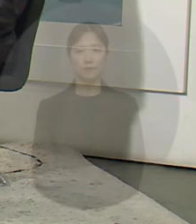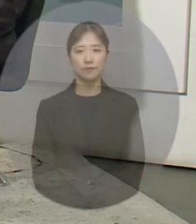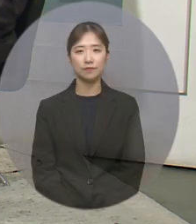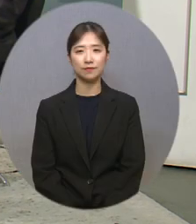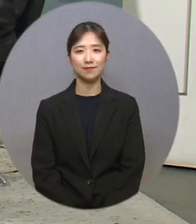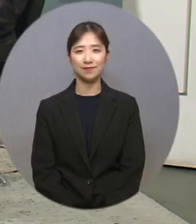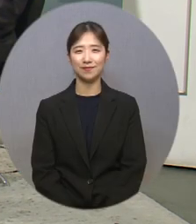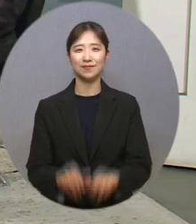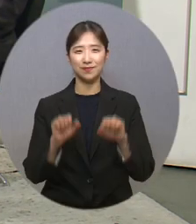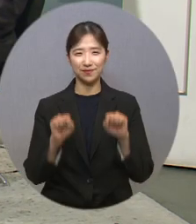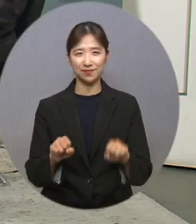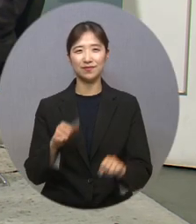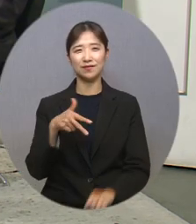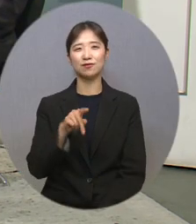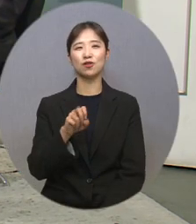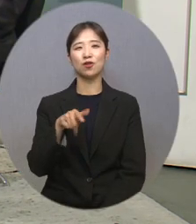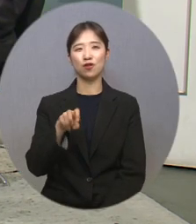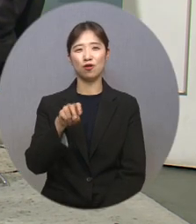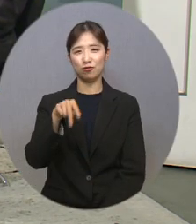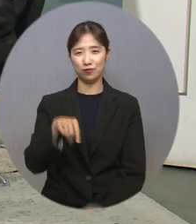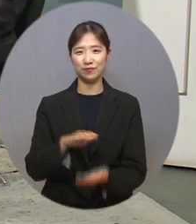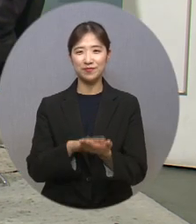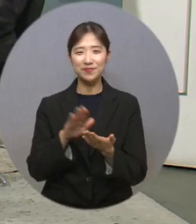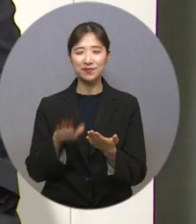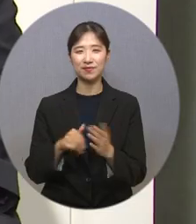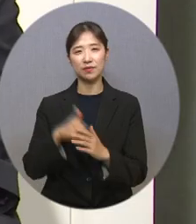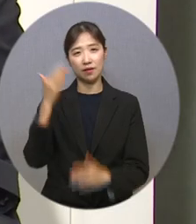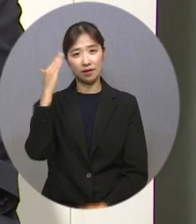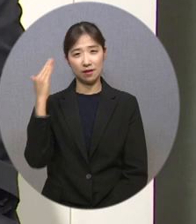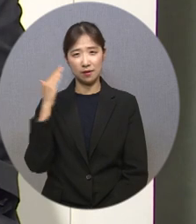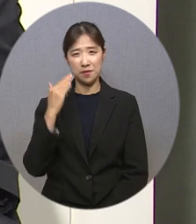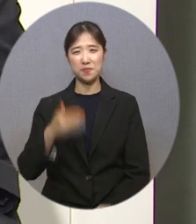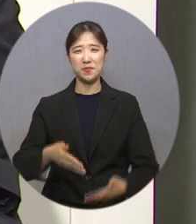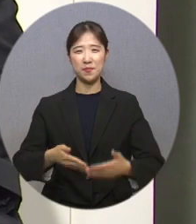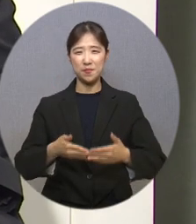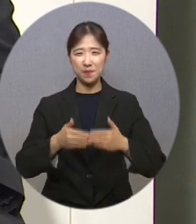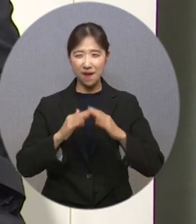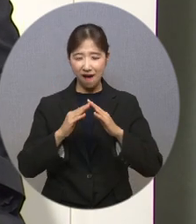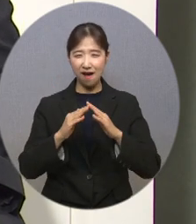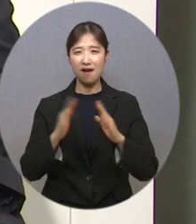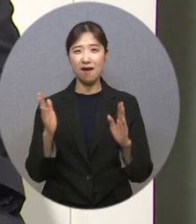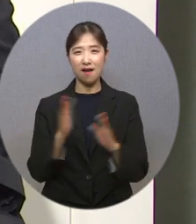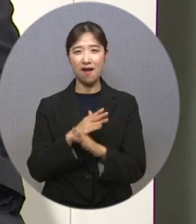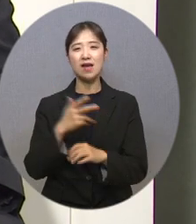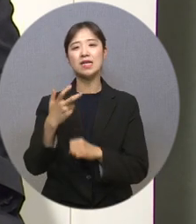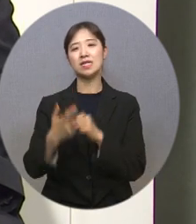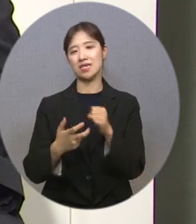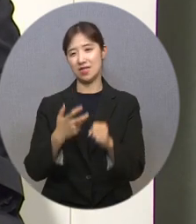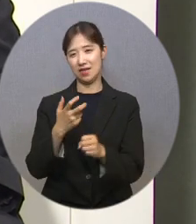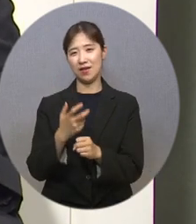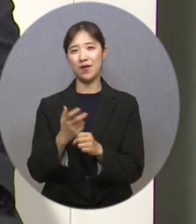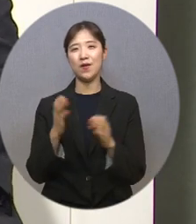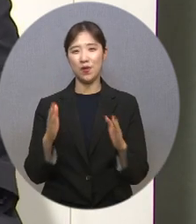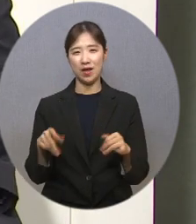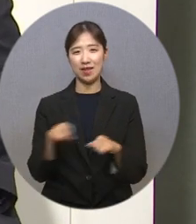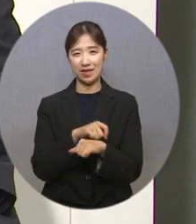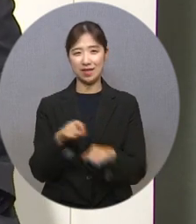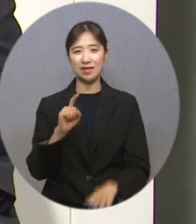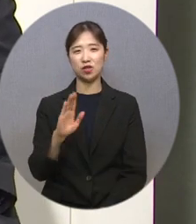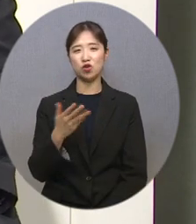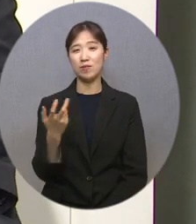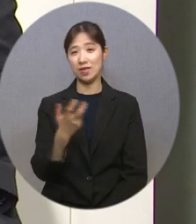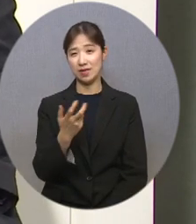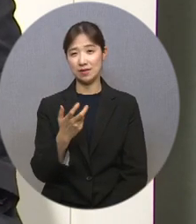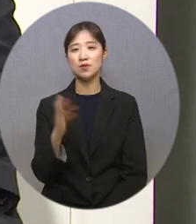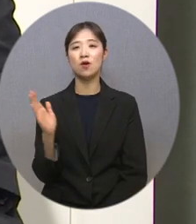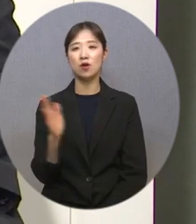안녕하십니까. 정경수입니다. 대한민국이 건국이 돼서 70년 동안, 특히